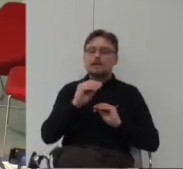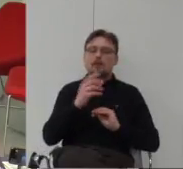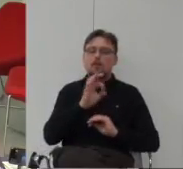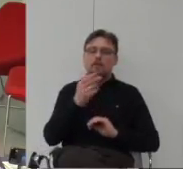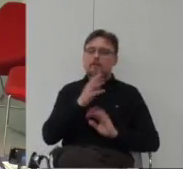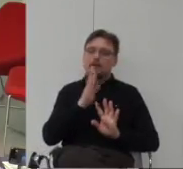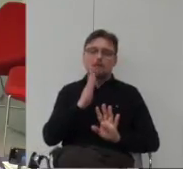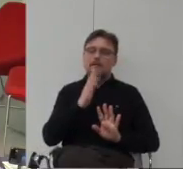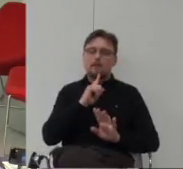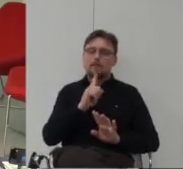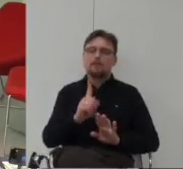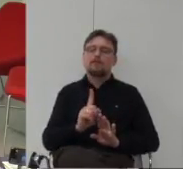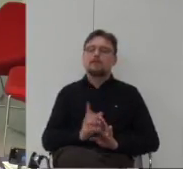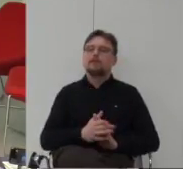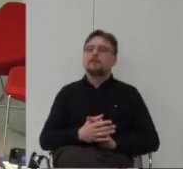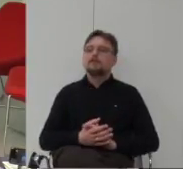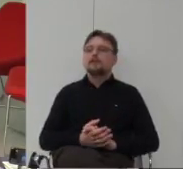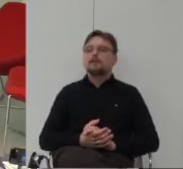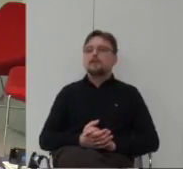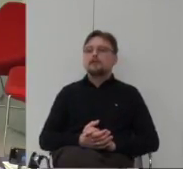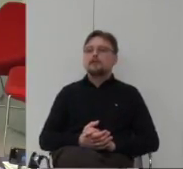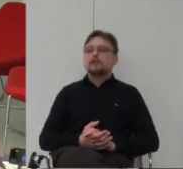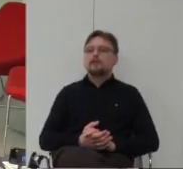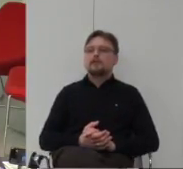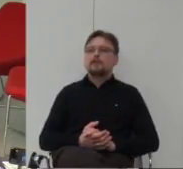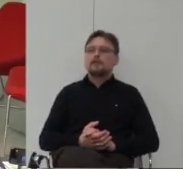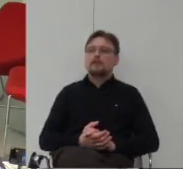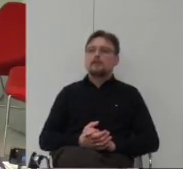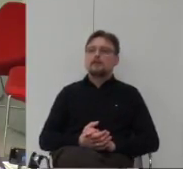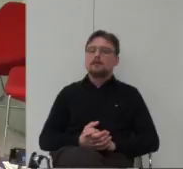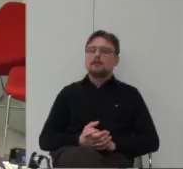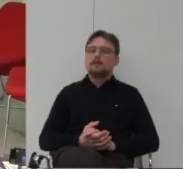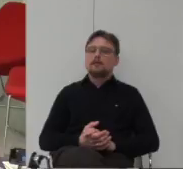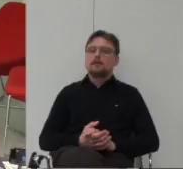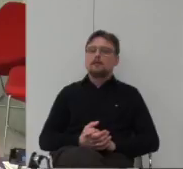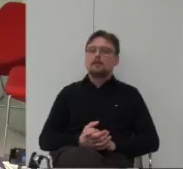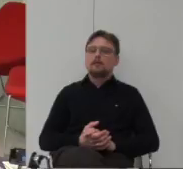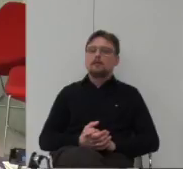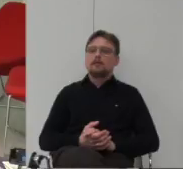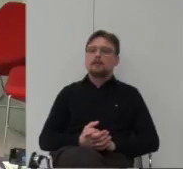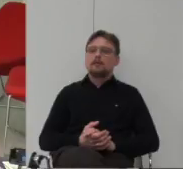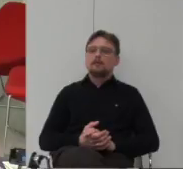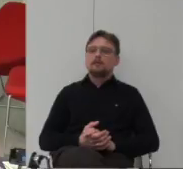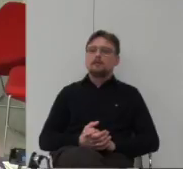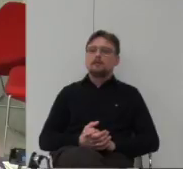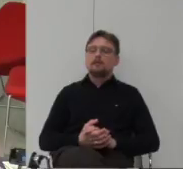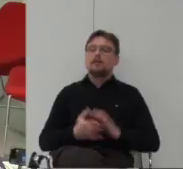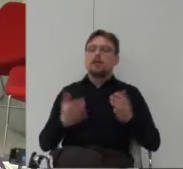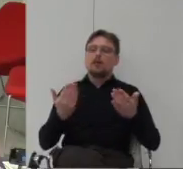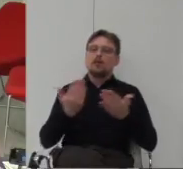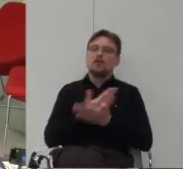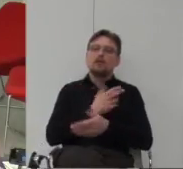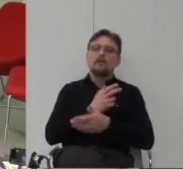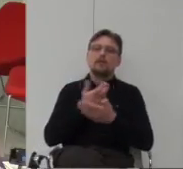rozwodzić. No, takie farmy high-techowe zużywają... Są w stanie teraz nowoczesne